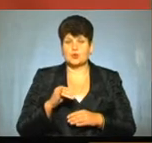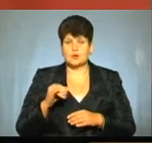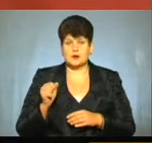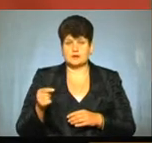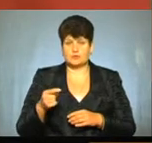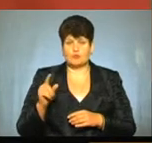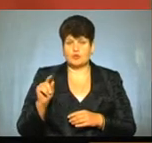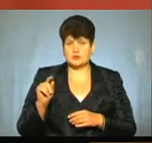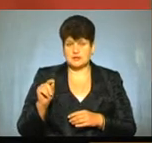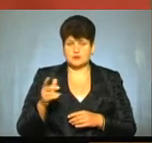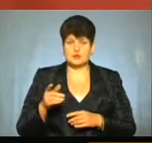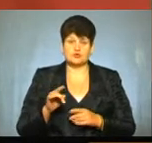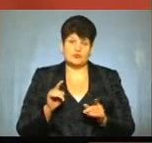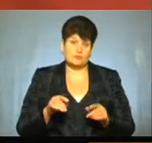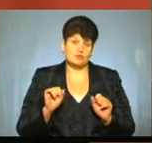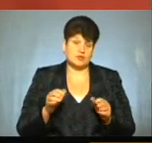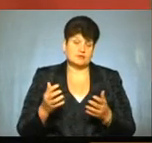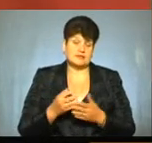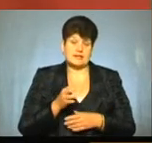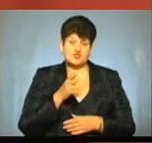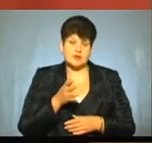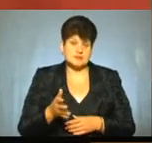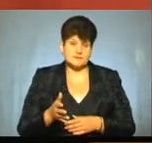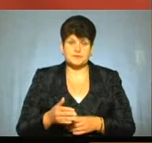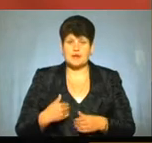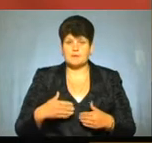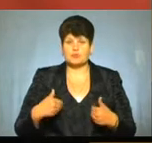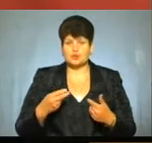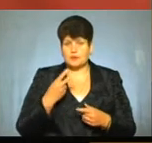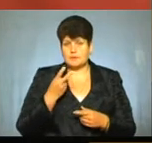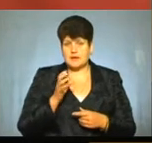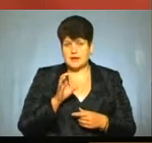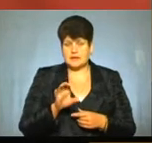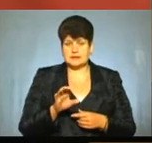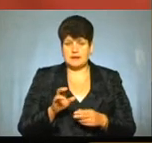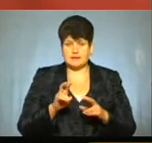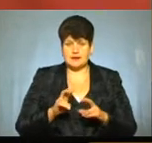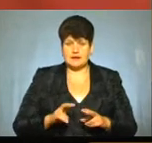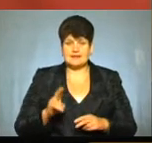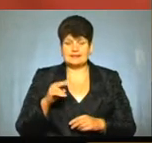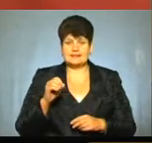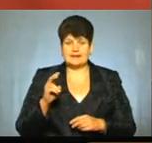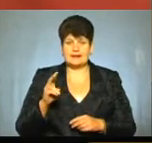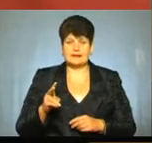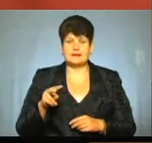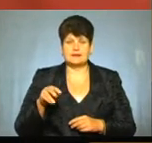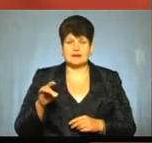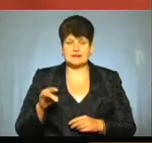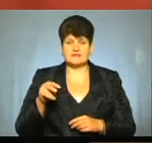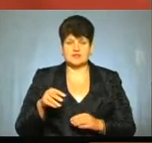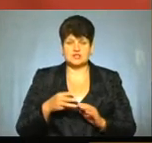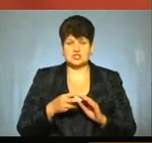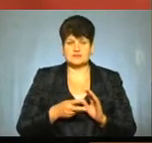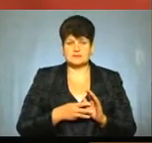UA Тернопіль з понеділка. І що він знайде такий час. Я пропоную ще зараз переглянути аналіз декларації Ігоря Сополя